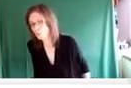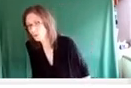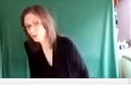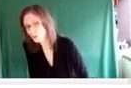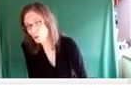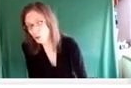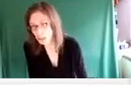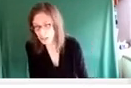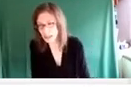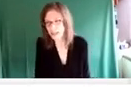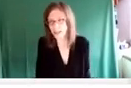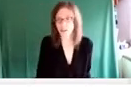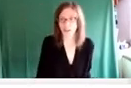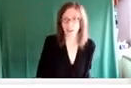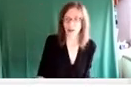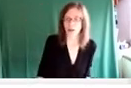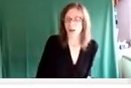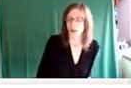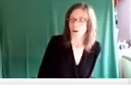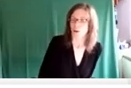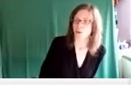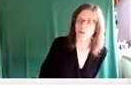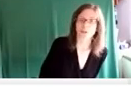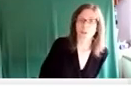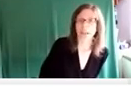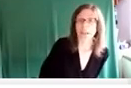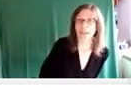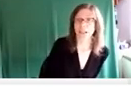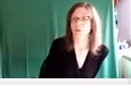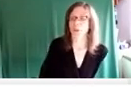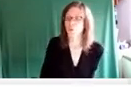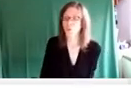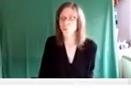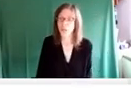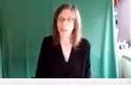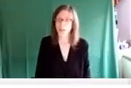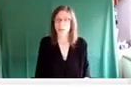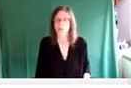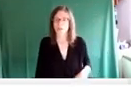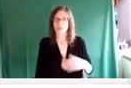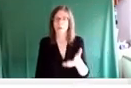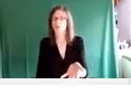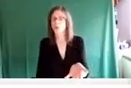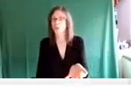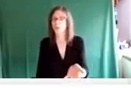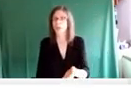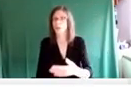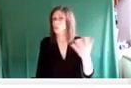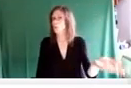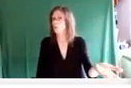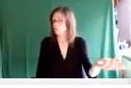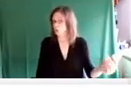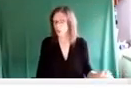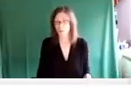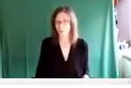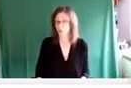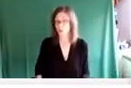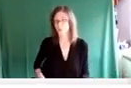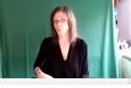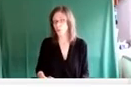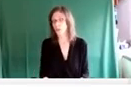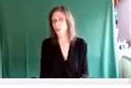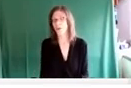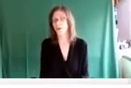pour avoir plus de commentaires, etc., ça me ferait plaisir d'avoir de vos nouvelles. Sinon, mon site web est là, donc gênez-vous